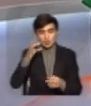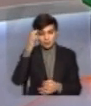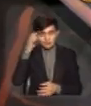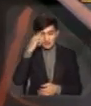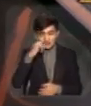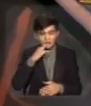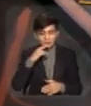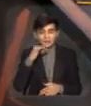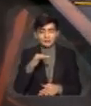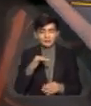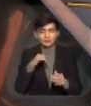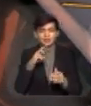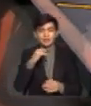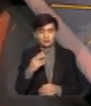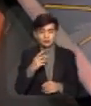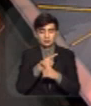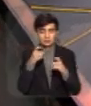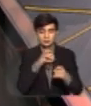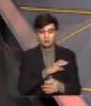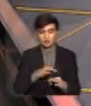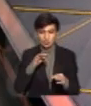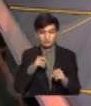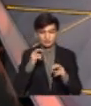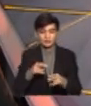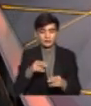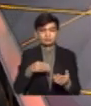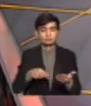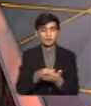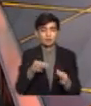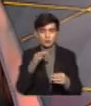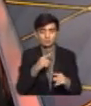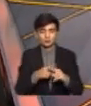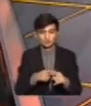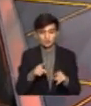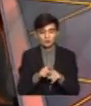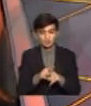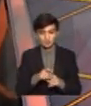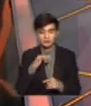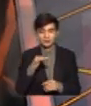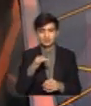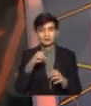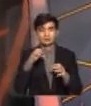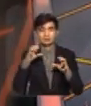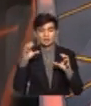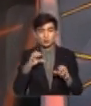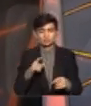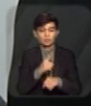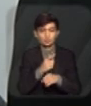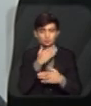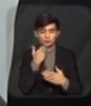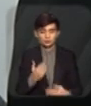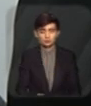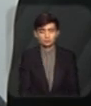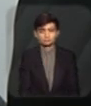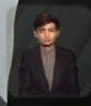Казахстане. В надзорном органе сообщили, что платный контент – это дополнительные услуги, и это не запрещено законом.